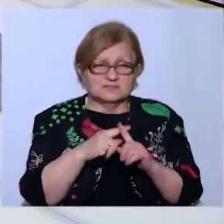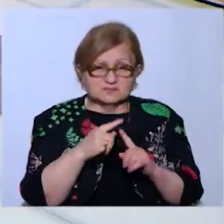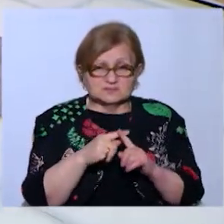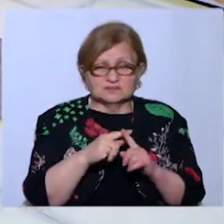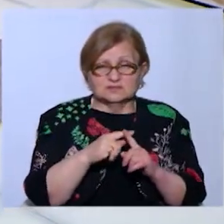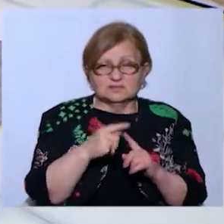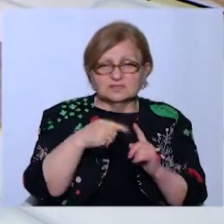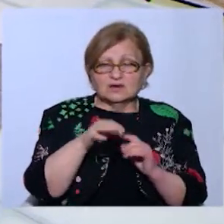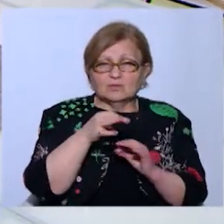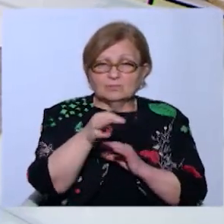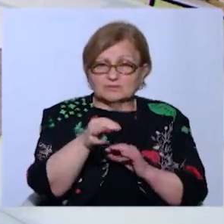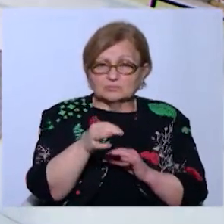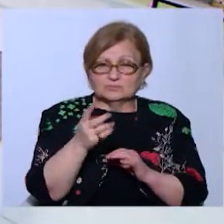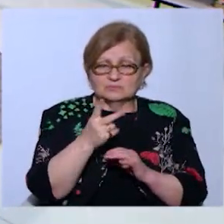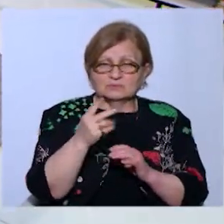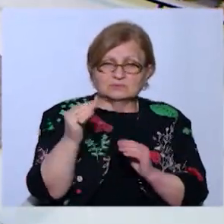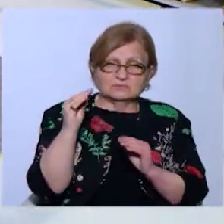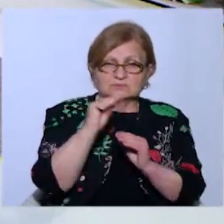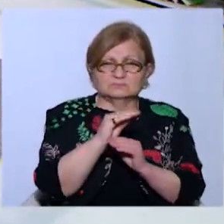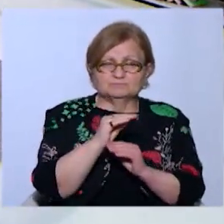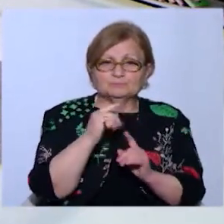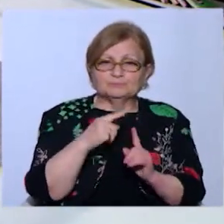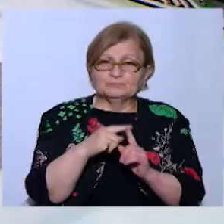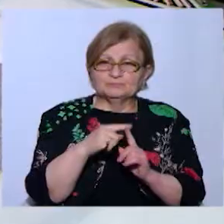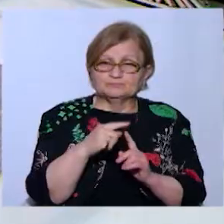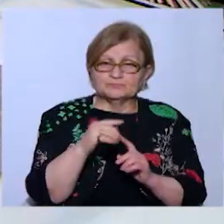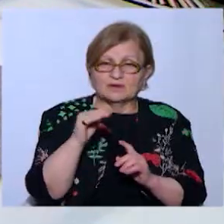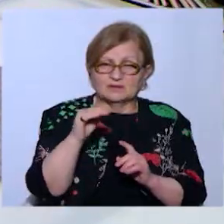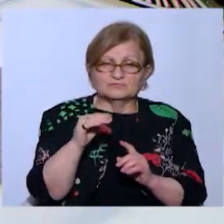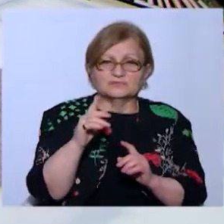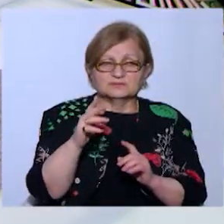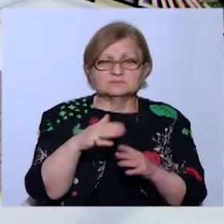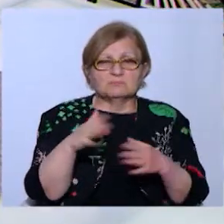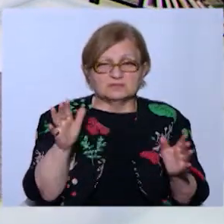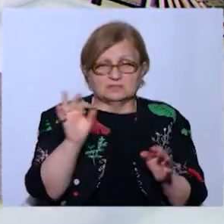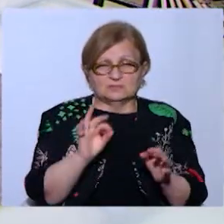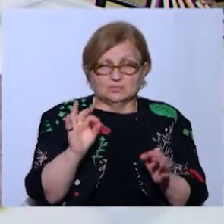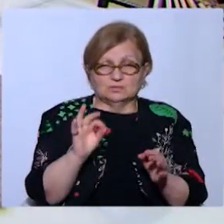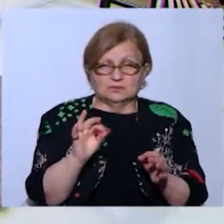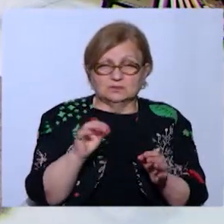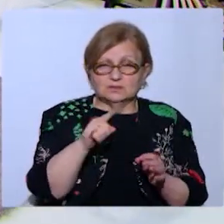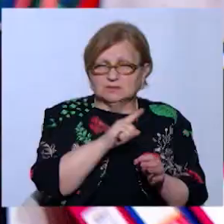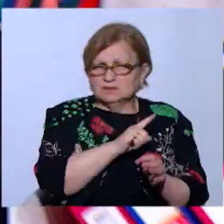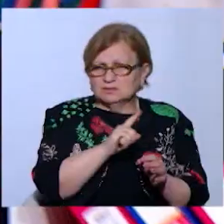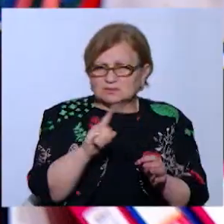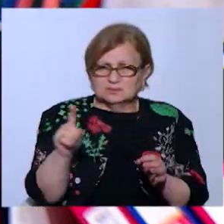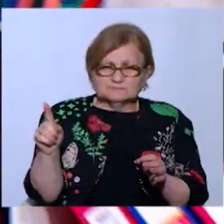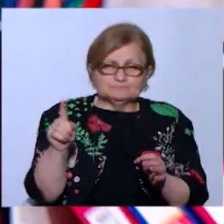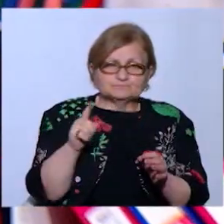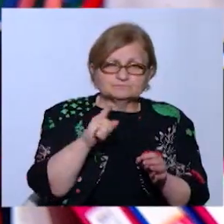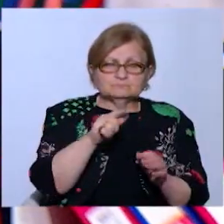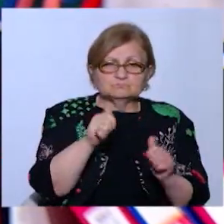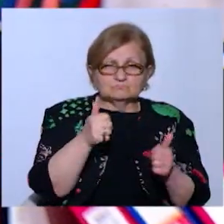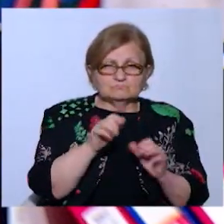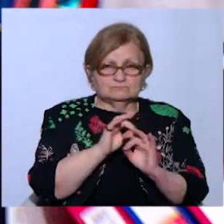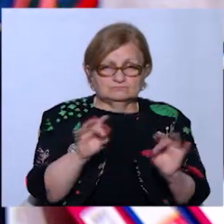განსაზღვრის არის პირობისთვის უნდა დაუმატოთ პირობა f(x)-ი მეტია 0-ზე. ნუ ამ თითოეულ ამ შემთხვევას მე როგორ